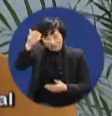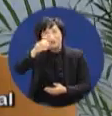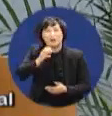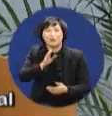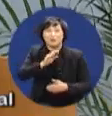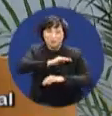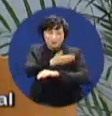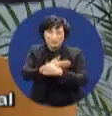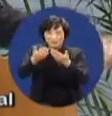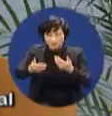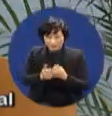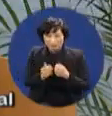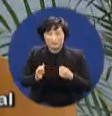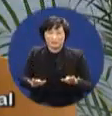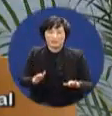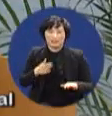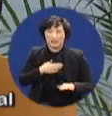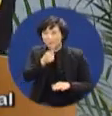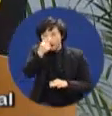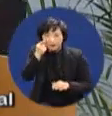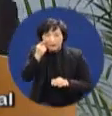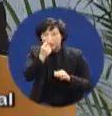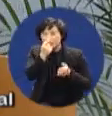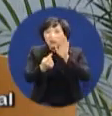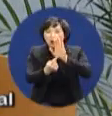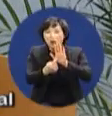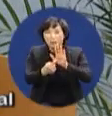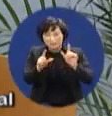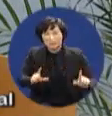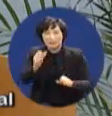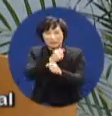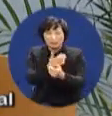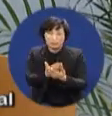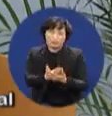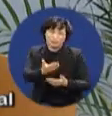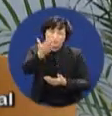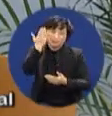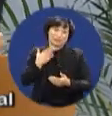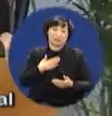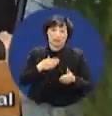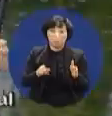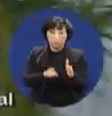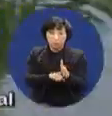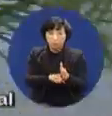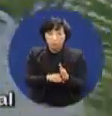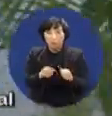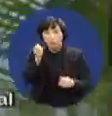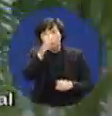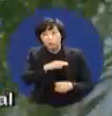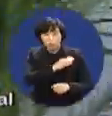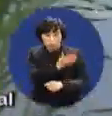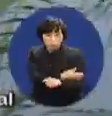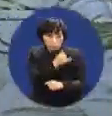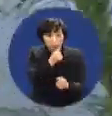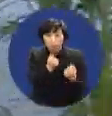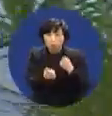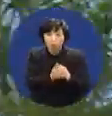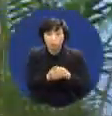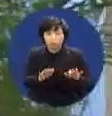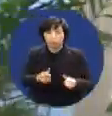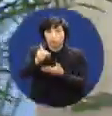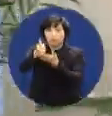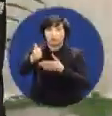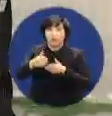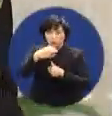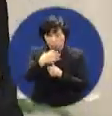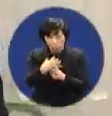있음을 확인하며 증거 삼게 도와주시옵소서. 그리고 그동안 우리의 믿음이 마치 그저 권리가 있는데도 주님이